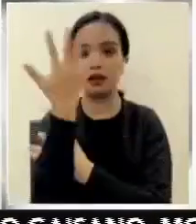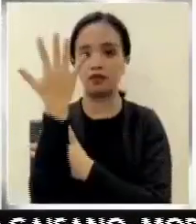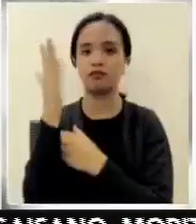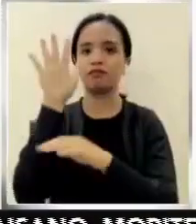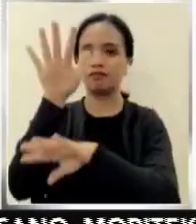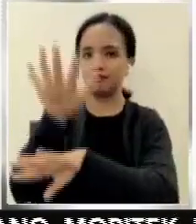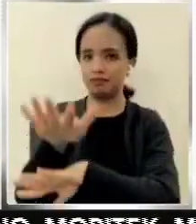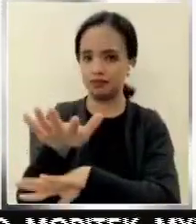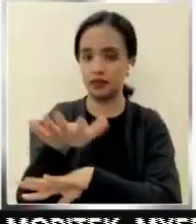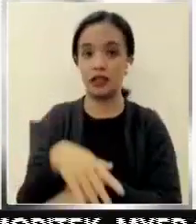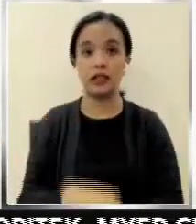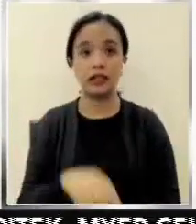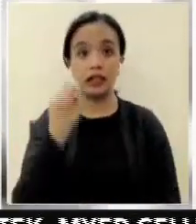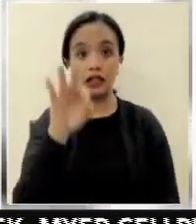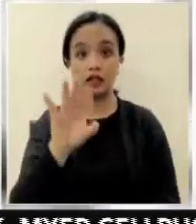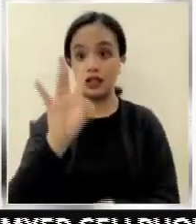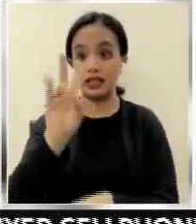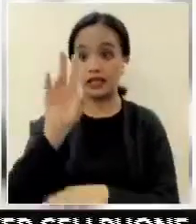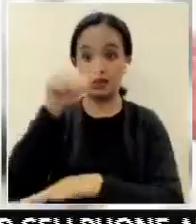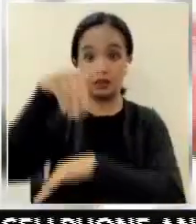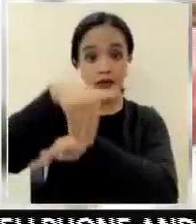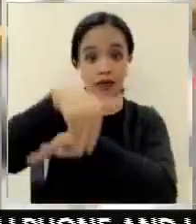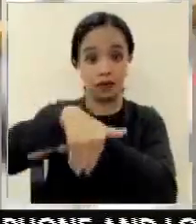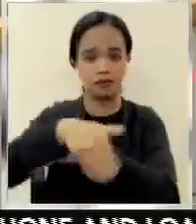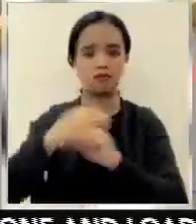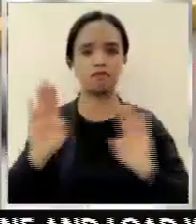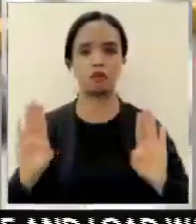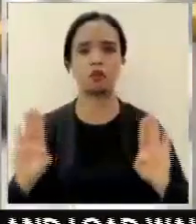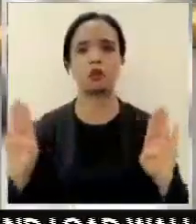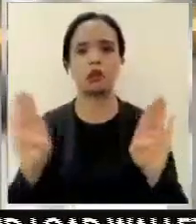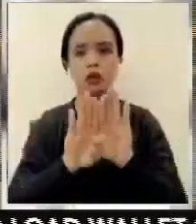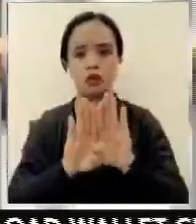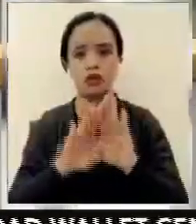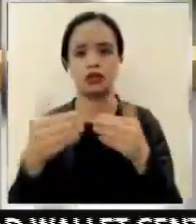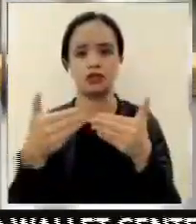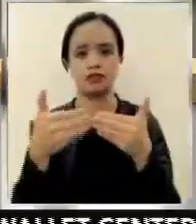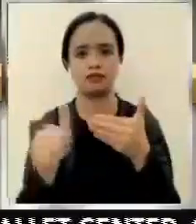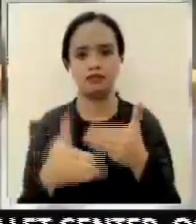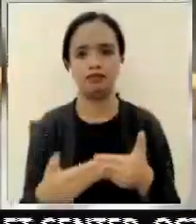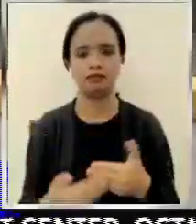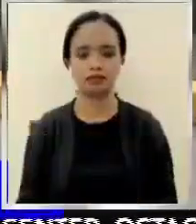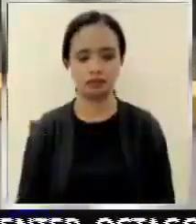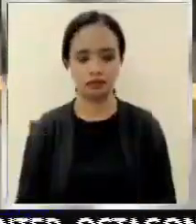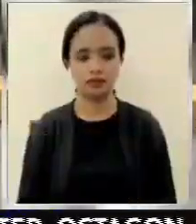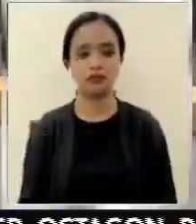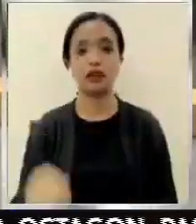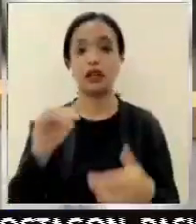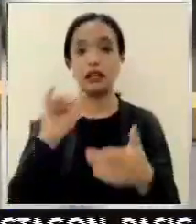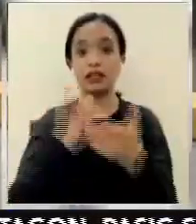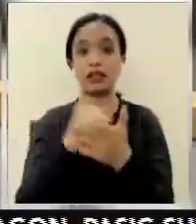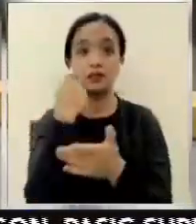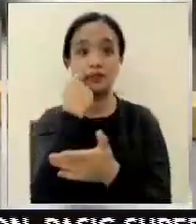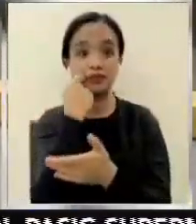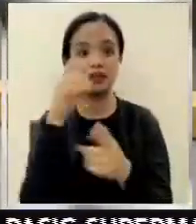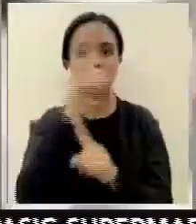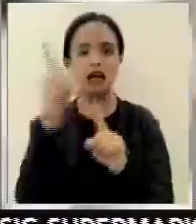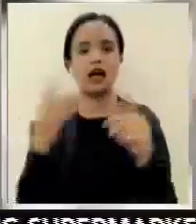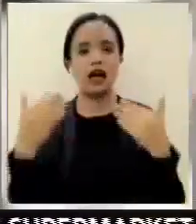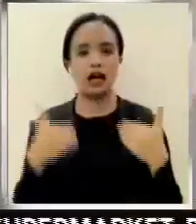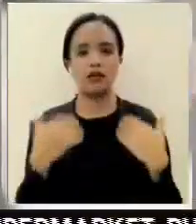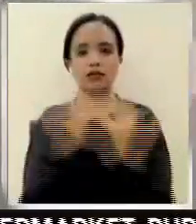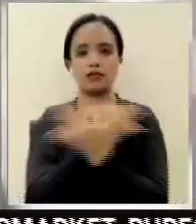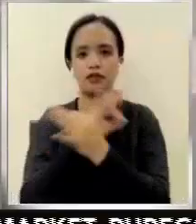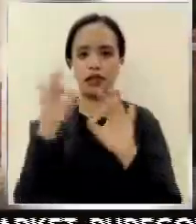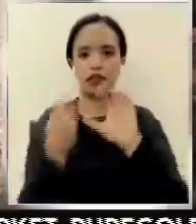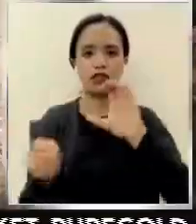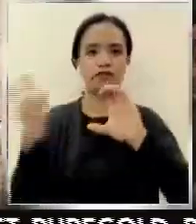sapit ng 7:00 pm isasara na ang mga gate sa mga petsang iyan May libreng sakay rin sa etrike sa loob ng sementeryo